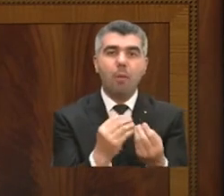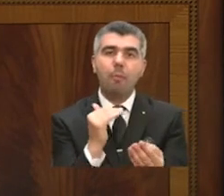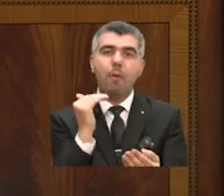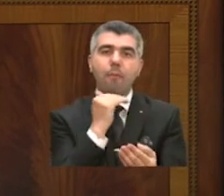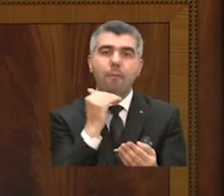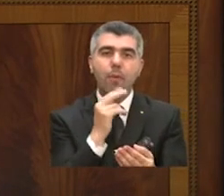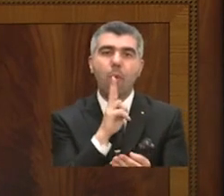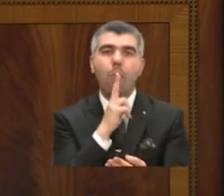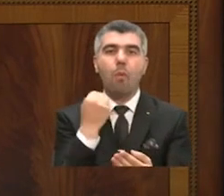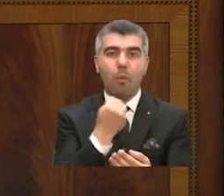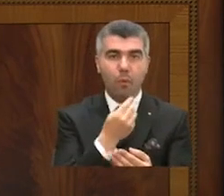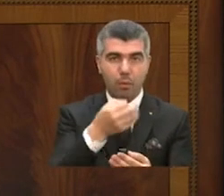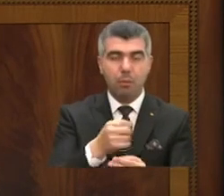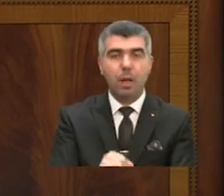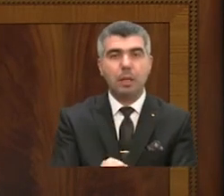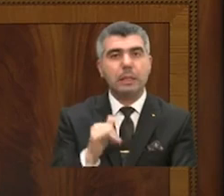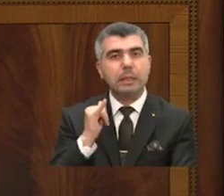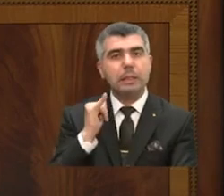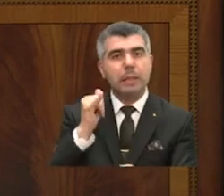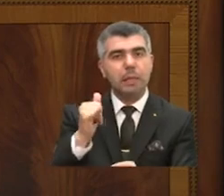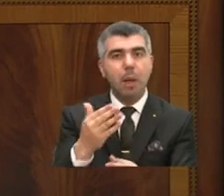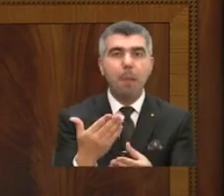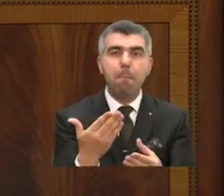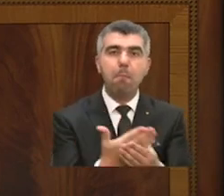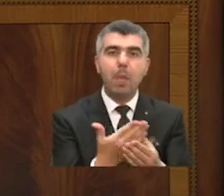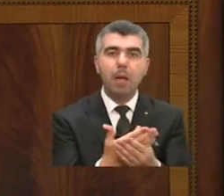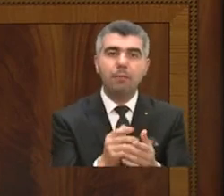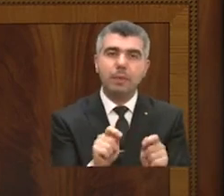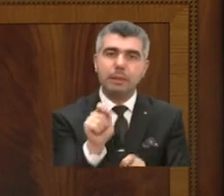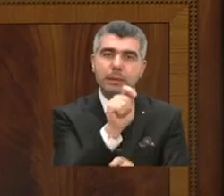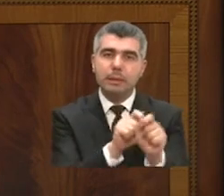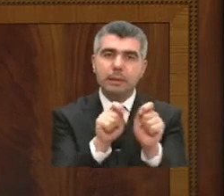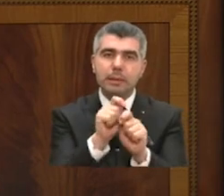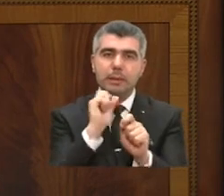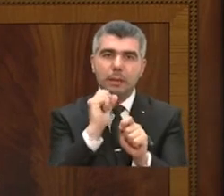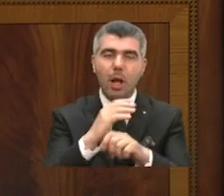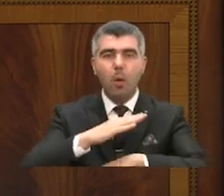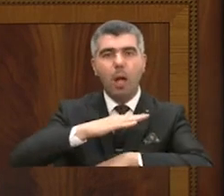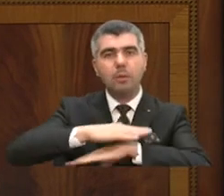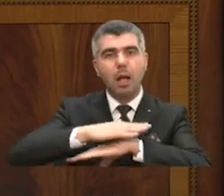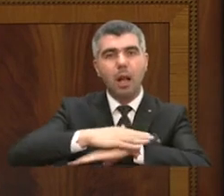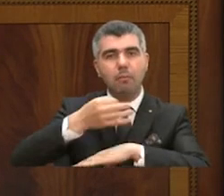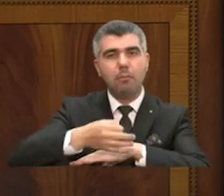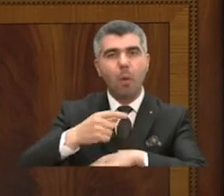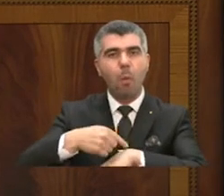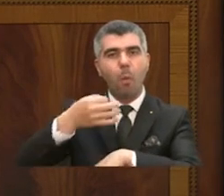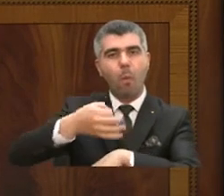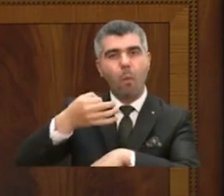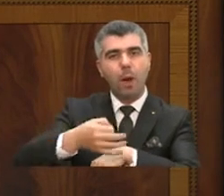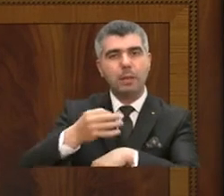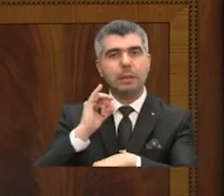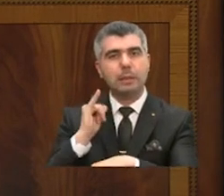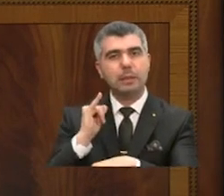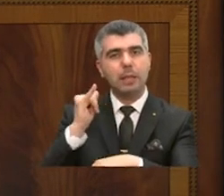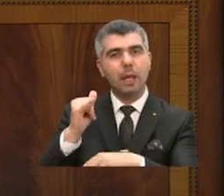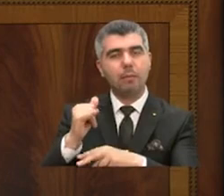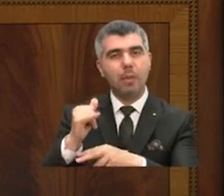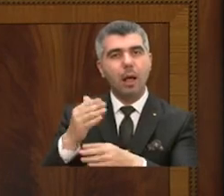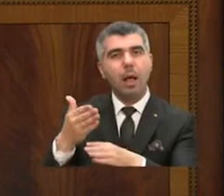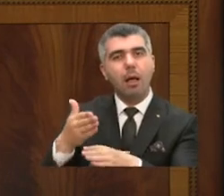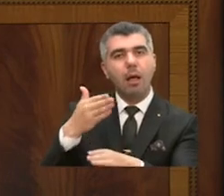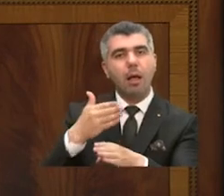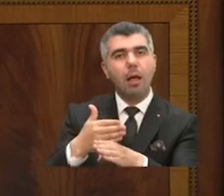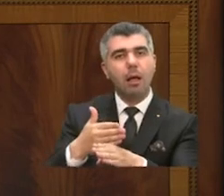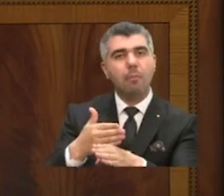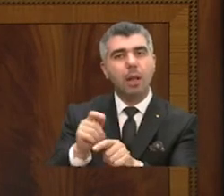للحكومة في تدبير هذا الملف من أجل احترام التواريخ والمواعيد التي سبق